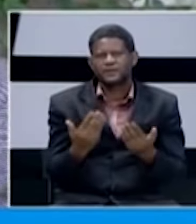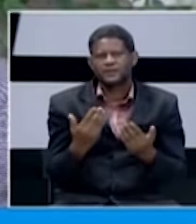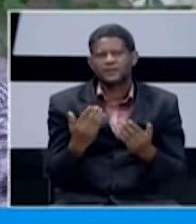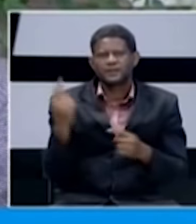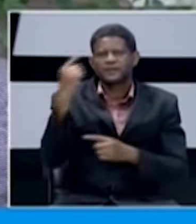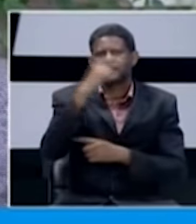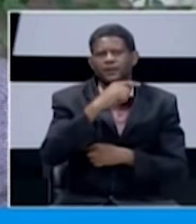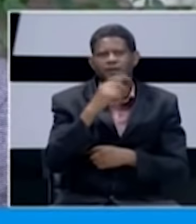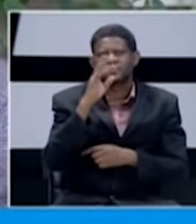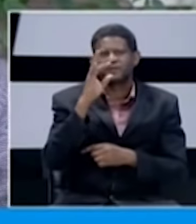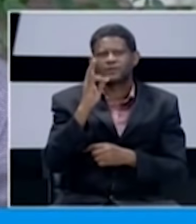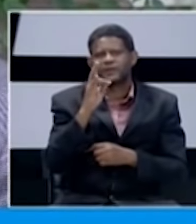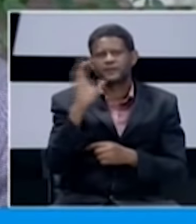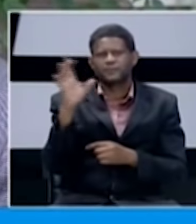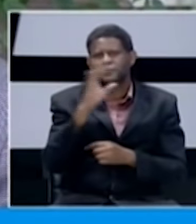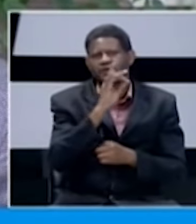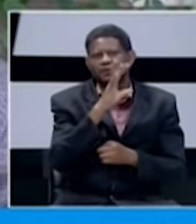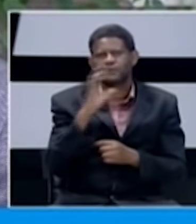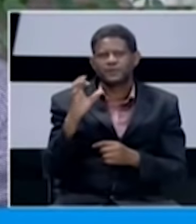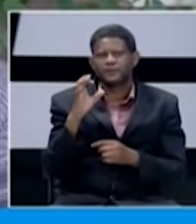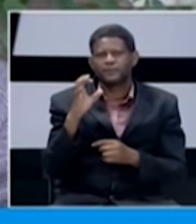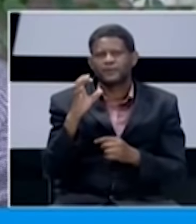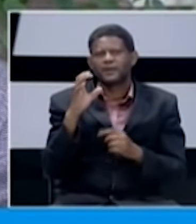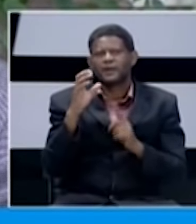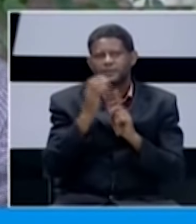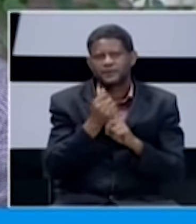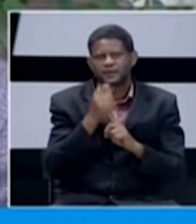ንመዓልቲ 780 ኣብ ዝተሓዘሉ ግዜ